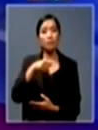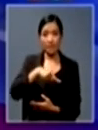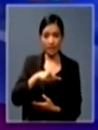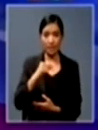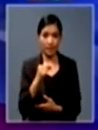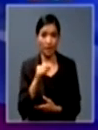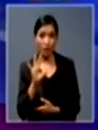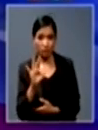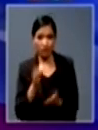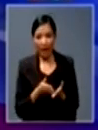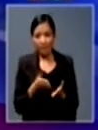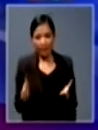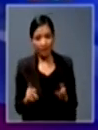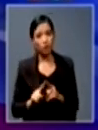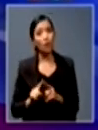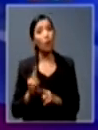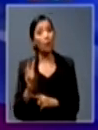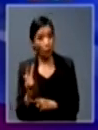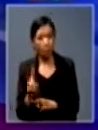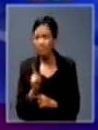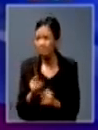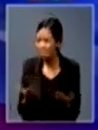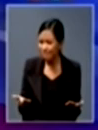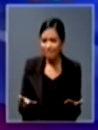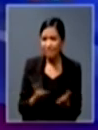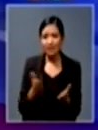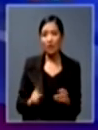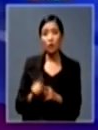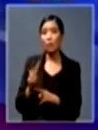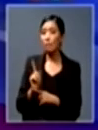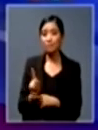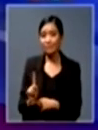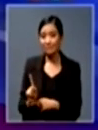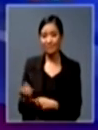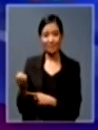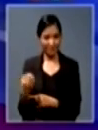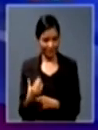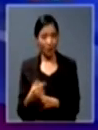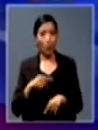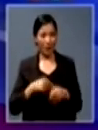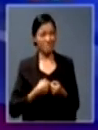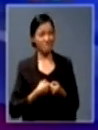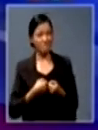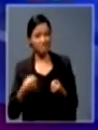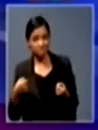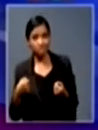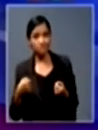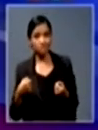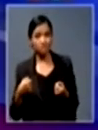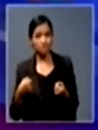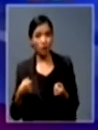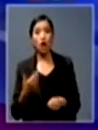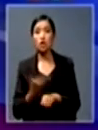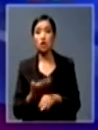PGS ระยะที่6นะครับเป็นยังไงฮะคุณรัชนี PGS ระยะที่6 ค่ะก็ขยายระยะเวลาออกไปนะคะแล้วก็ครอบคลุม ว